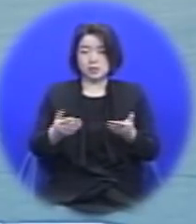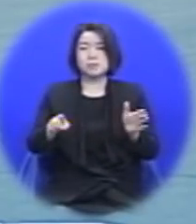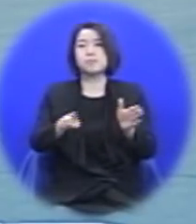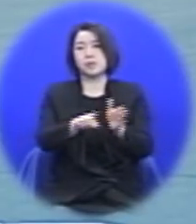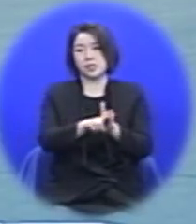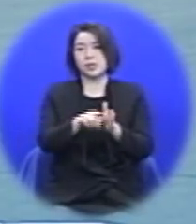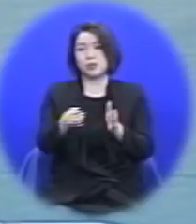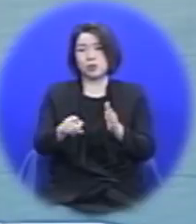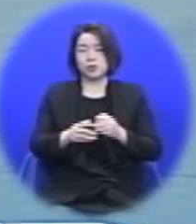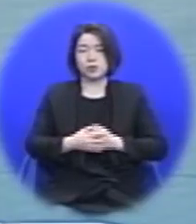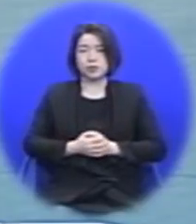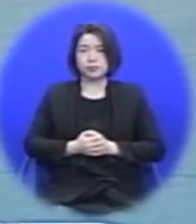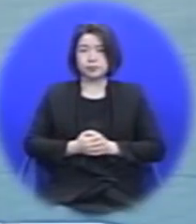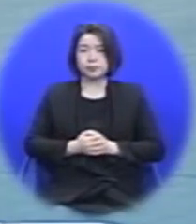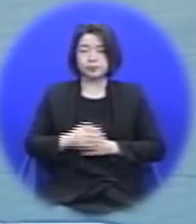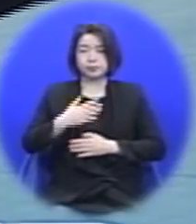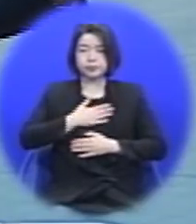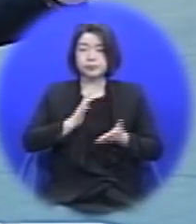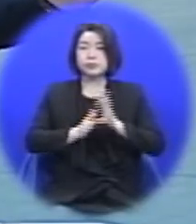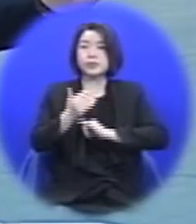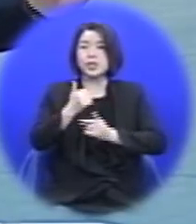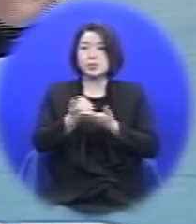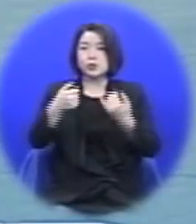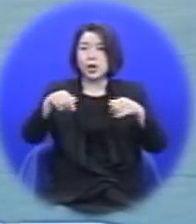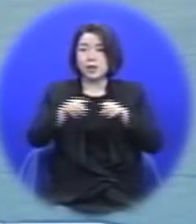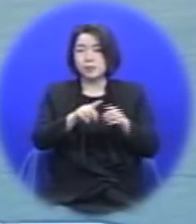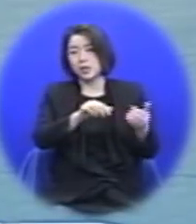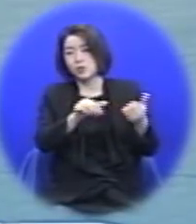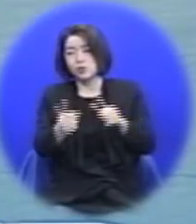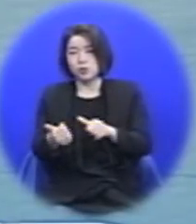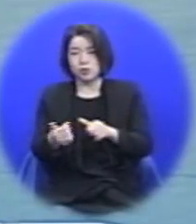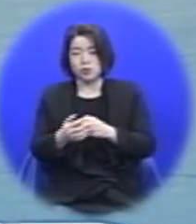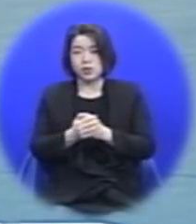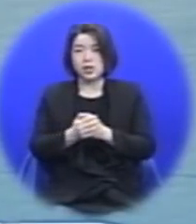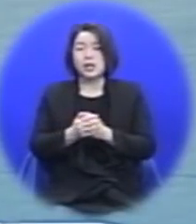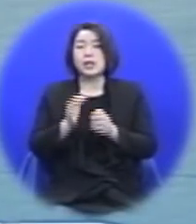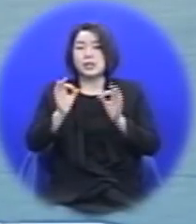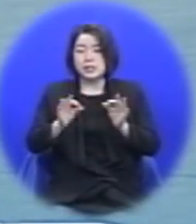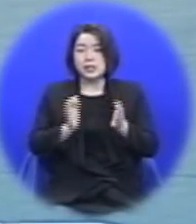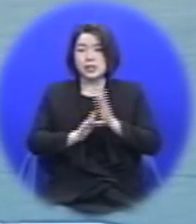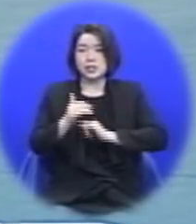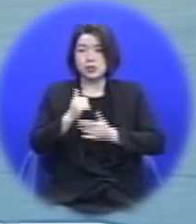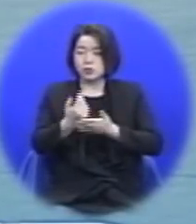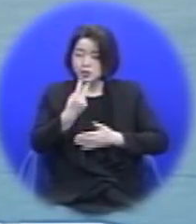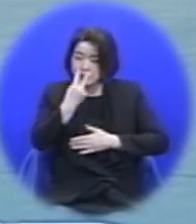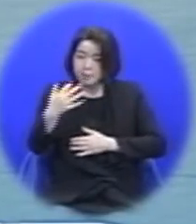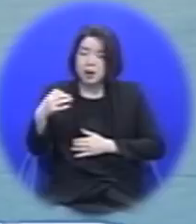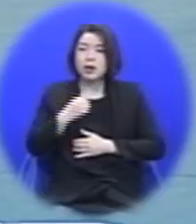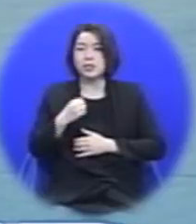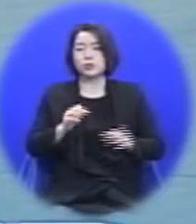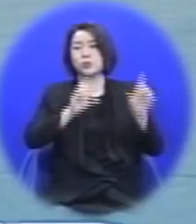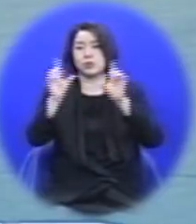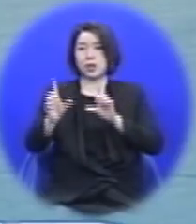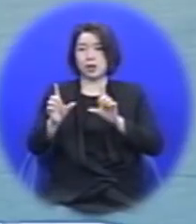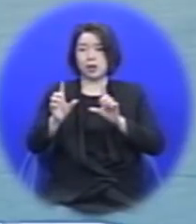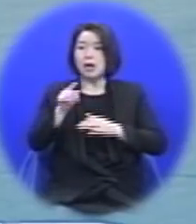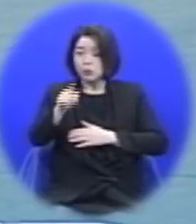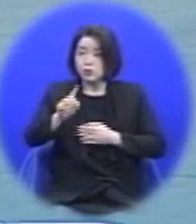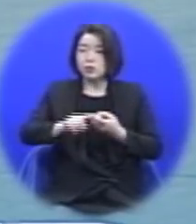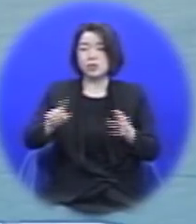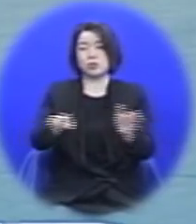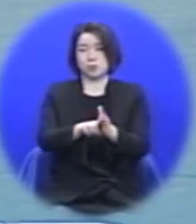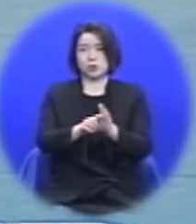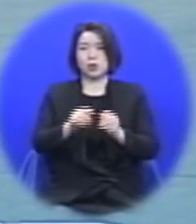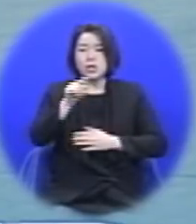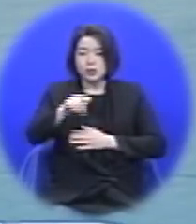거예요. 내가 예수님과 함께 죽었다. 이제는 예수님의 생명으로 산다. 믿는 거예요. 그리고 그걸